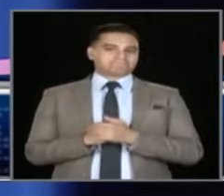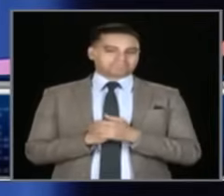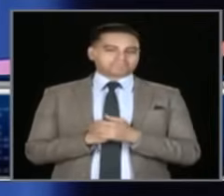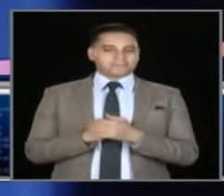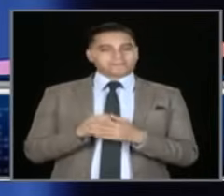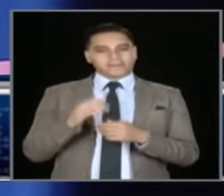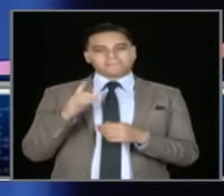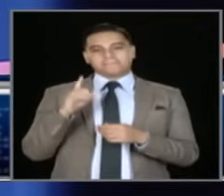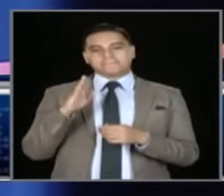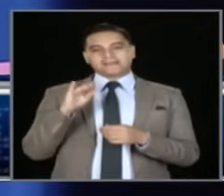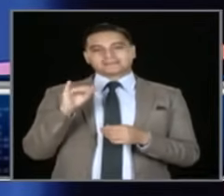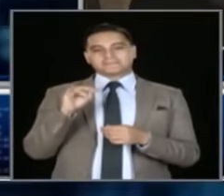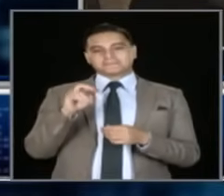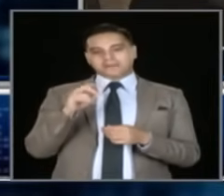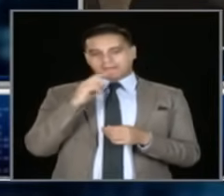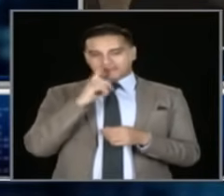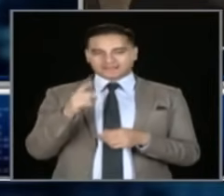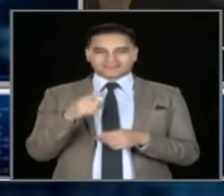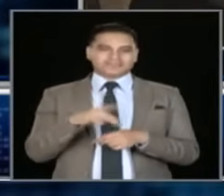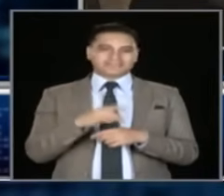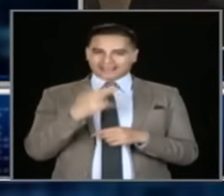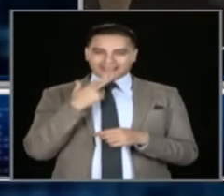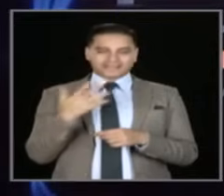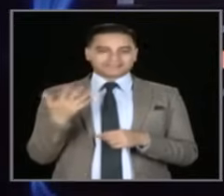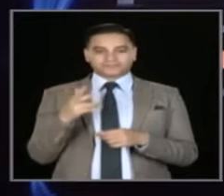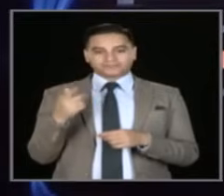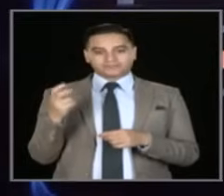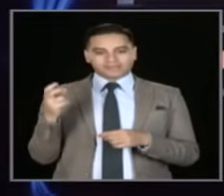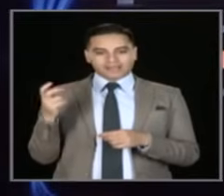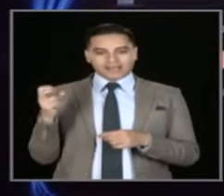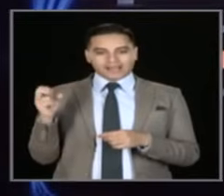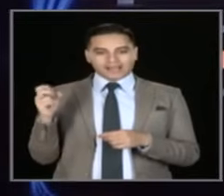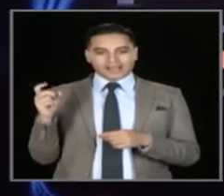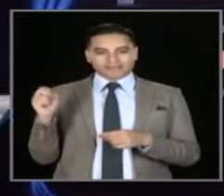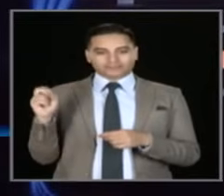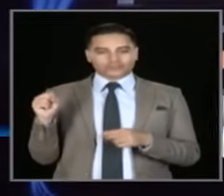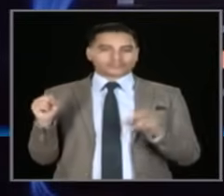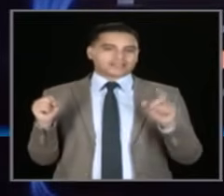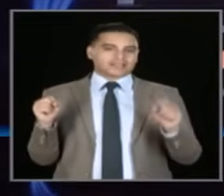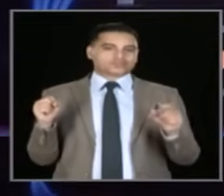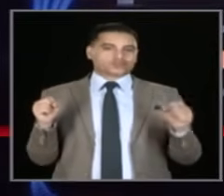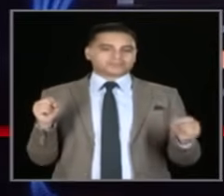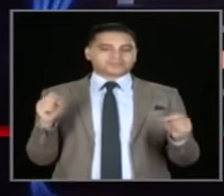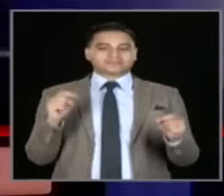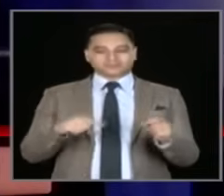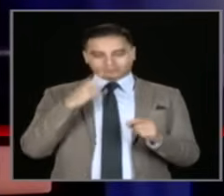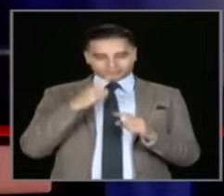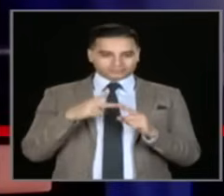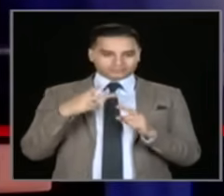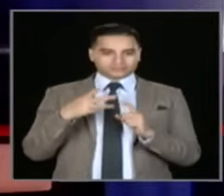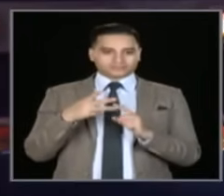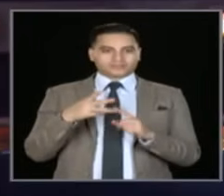هاردلك يا بسمة. 25 البصمة، 55 فالنسيا. أحمد جمال والهلباوي،